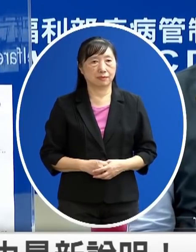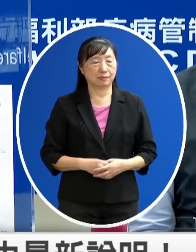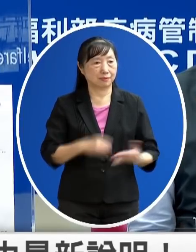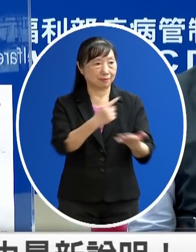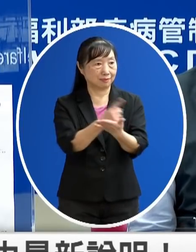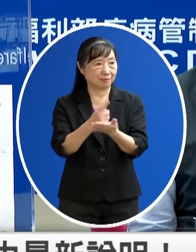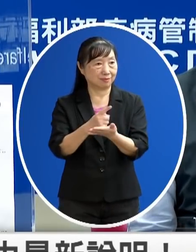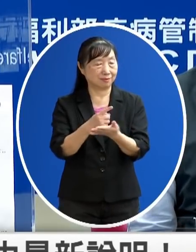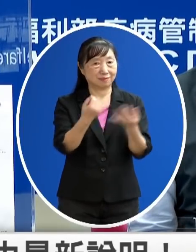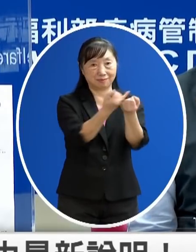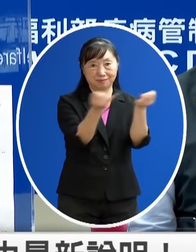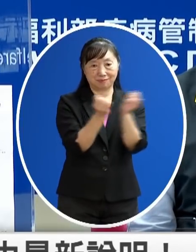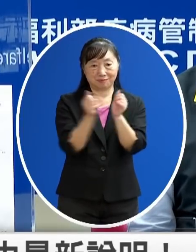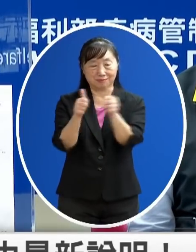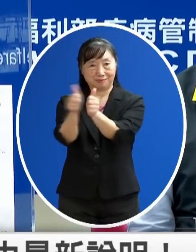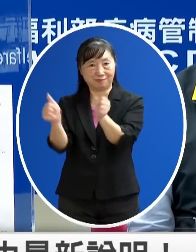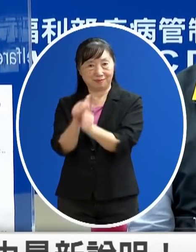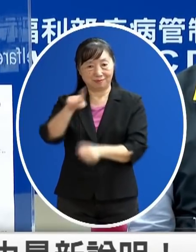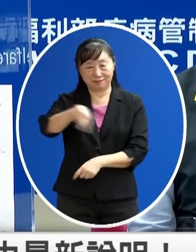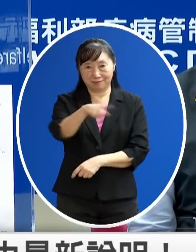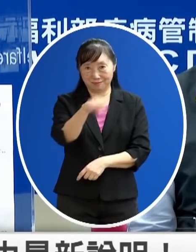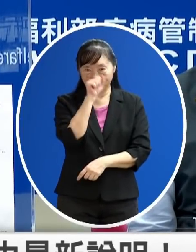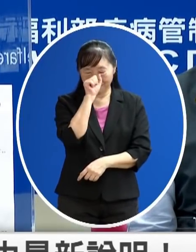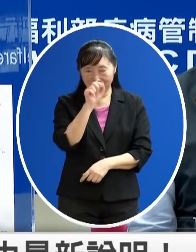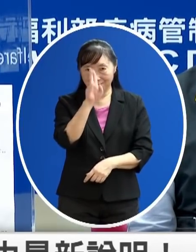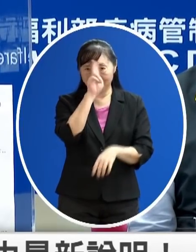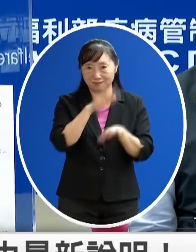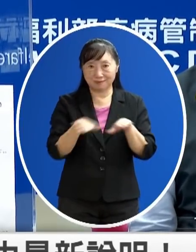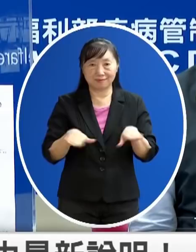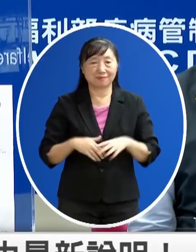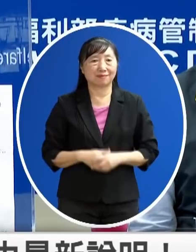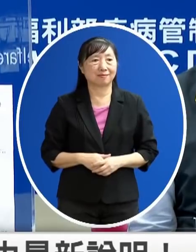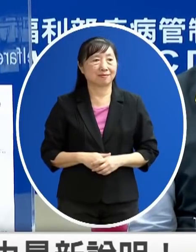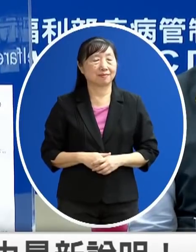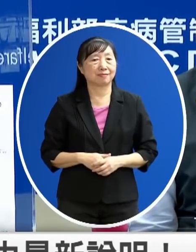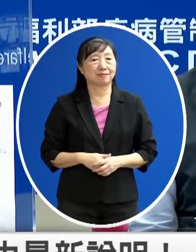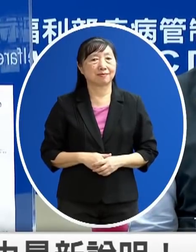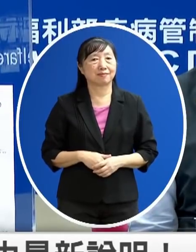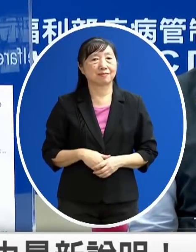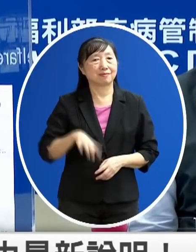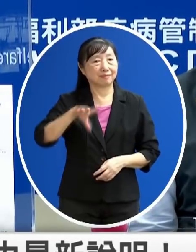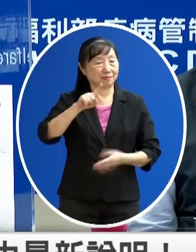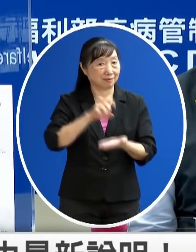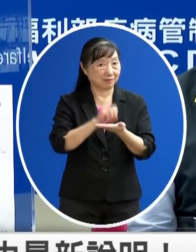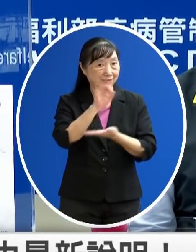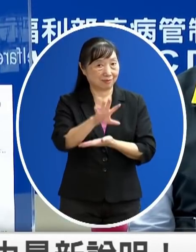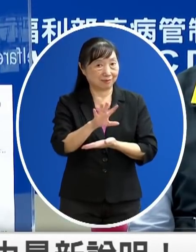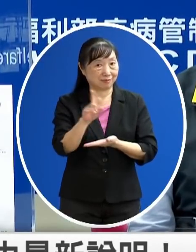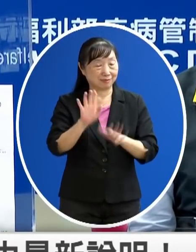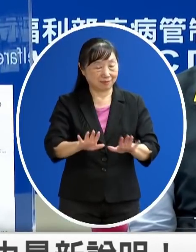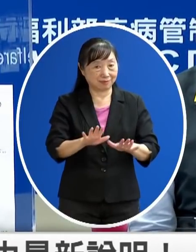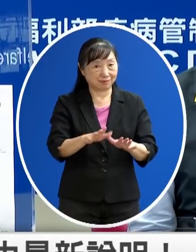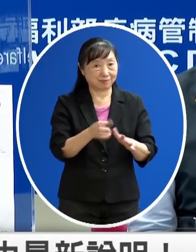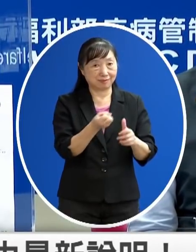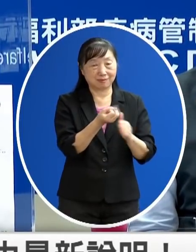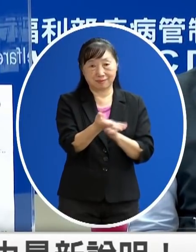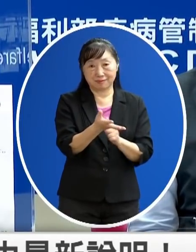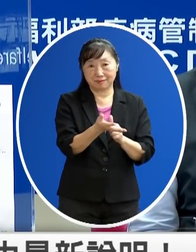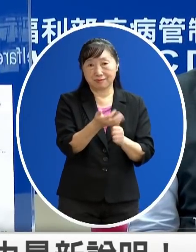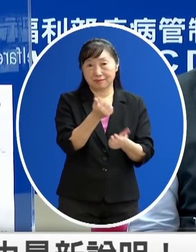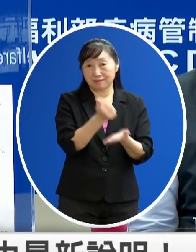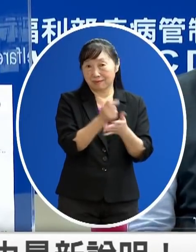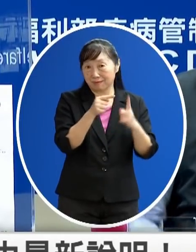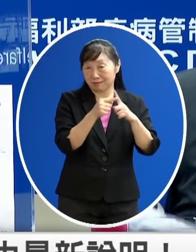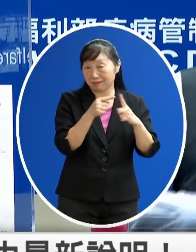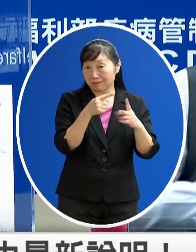好，各位记者女士先生大家好，大家午安。那是先跟大家报告今天的确定的病例，